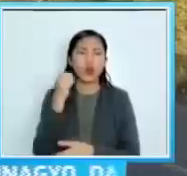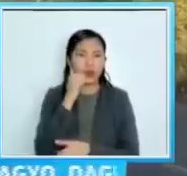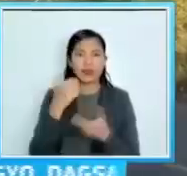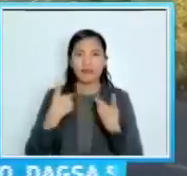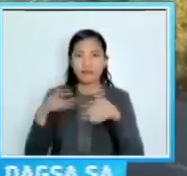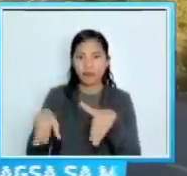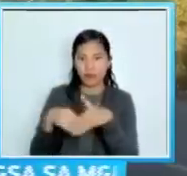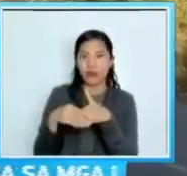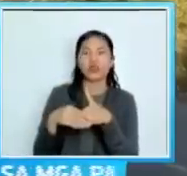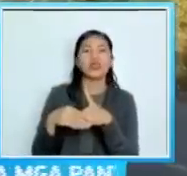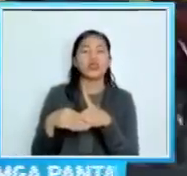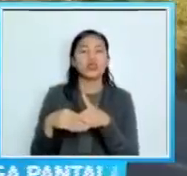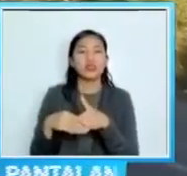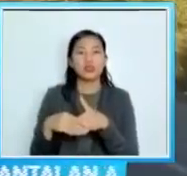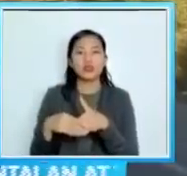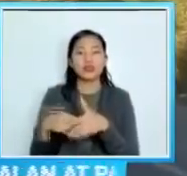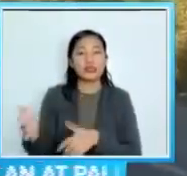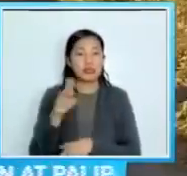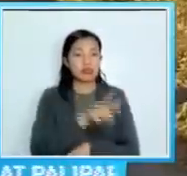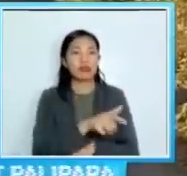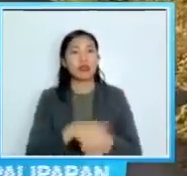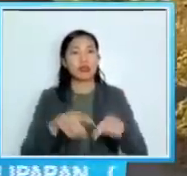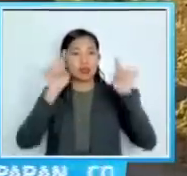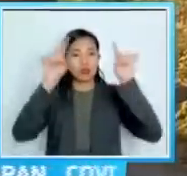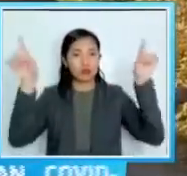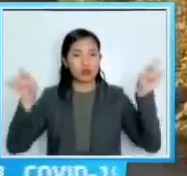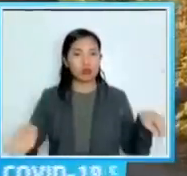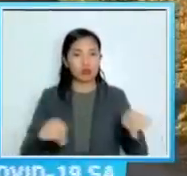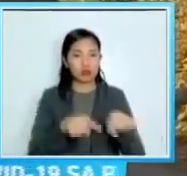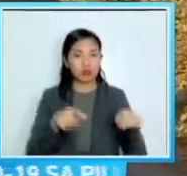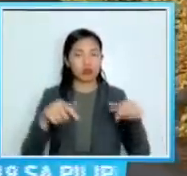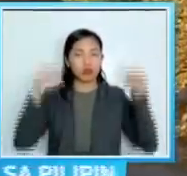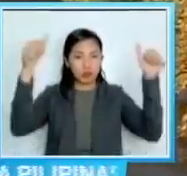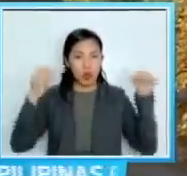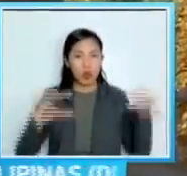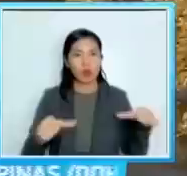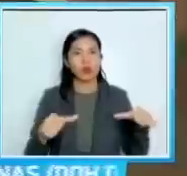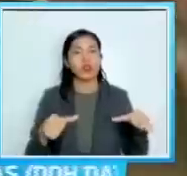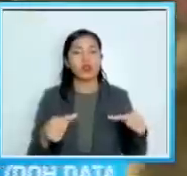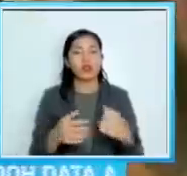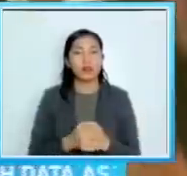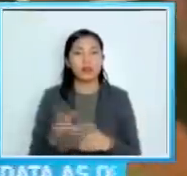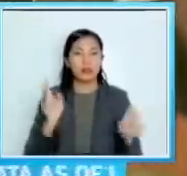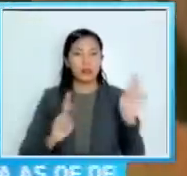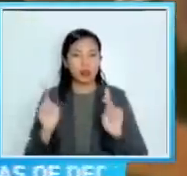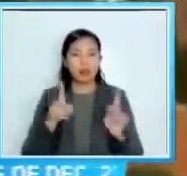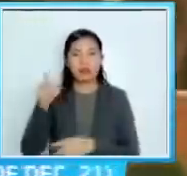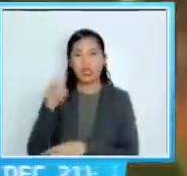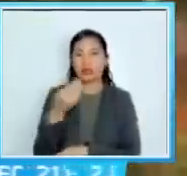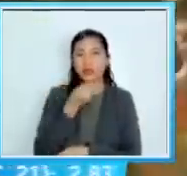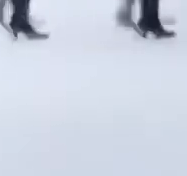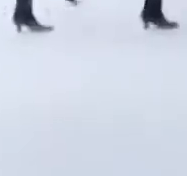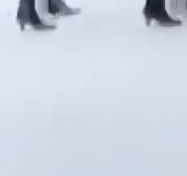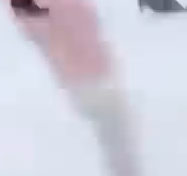Inabanga, naglagay din ng placard sa gitna ng kalsada ang mga residenteng salat ngayon sa makakain. Ian Cruz, GMA